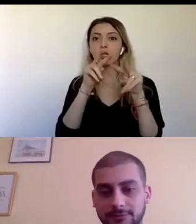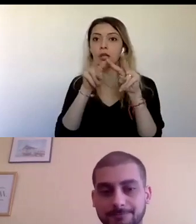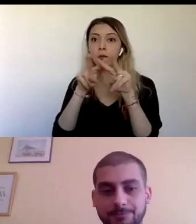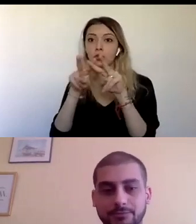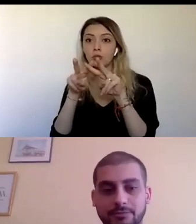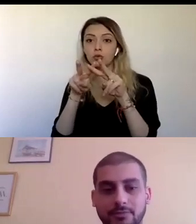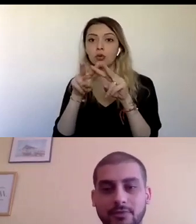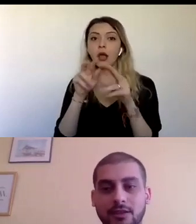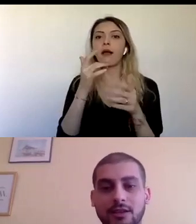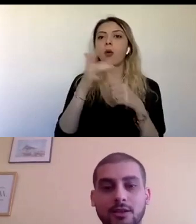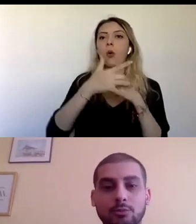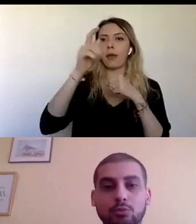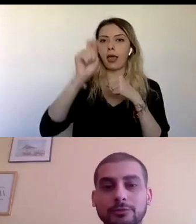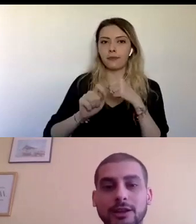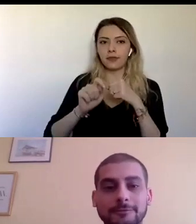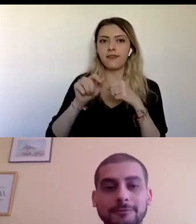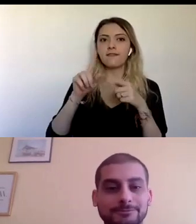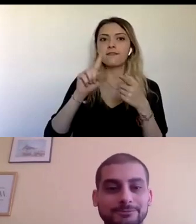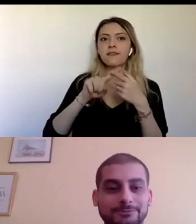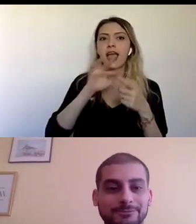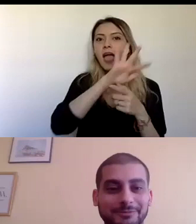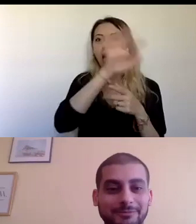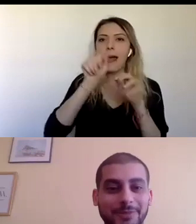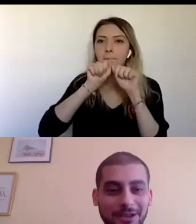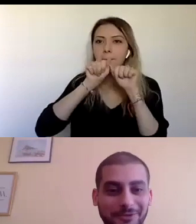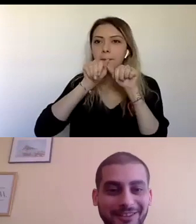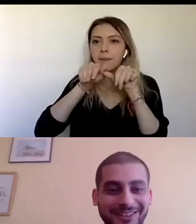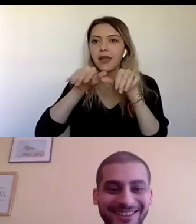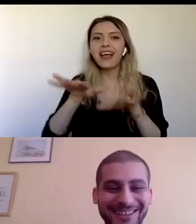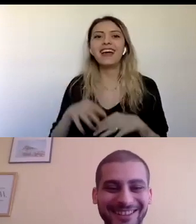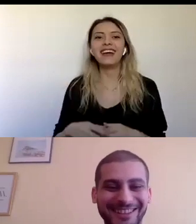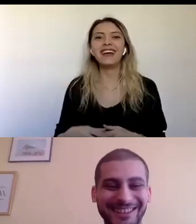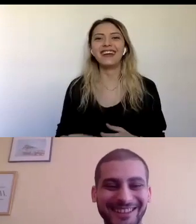şifrelemediniz. Bu durumda merhaba Fırat.